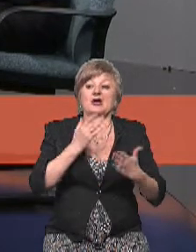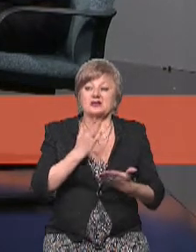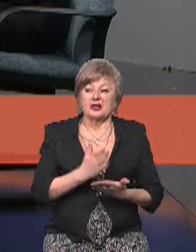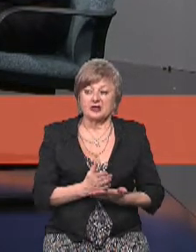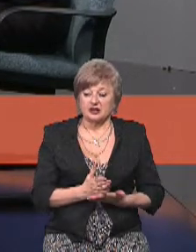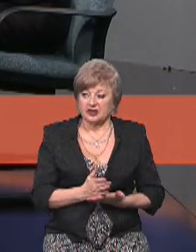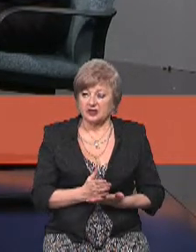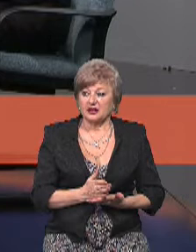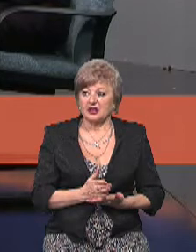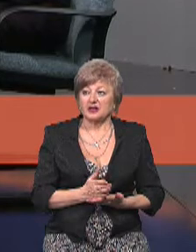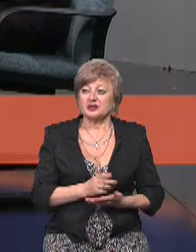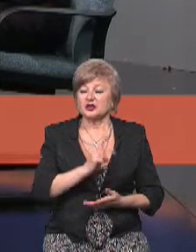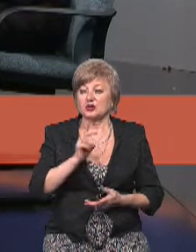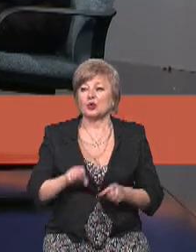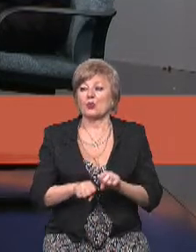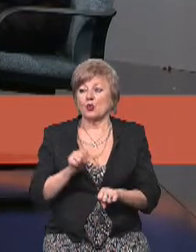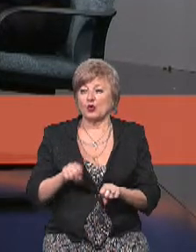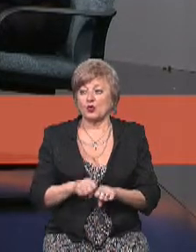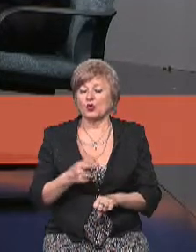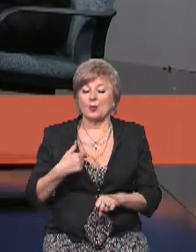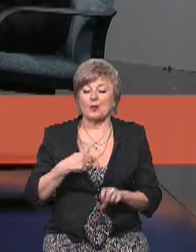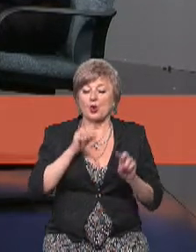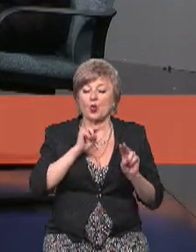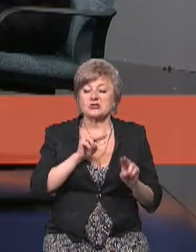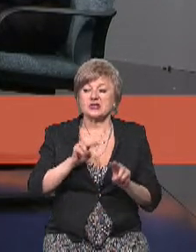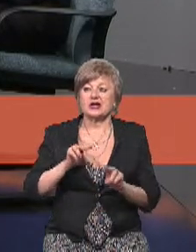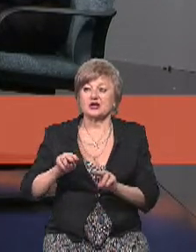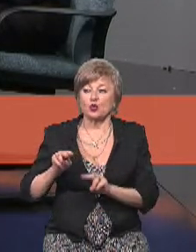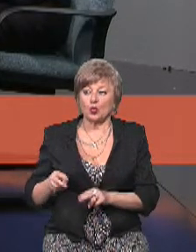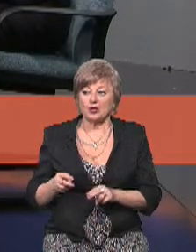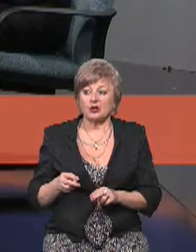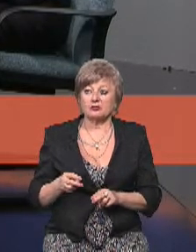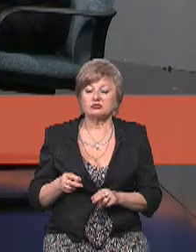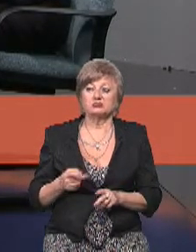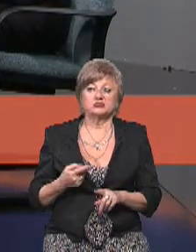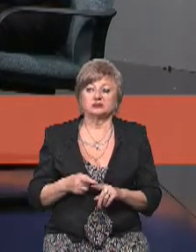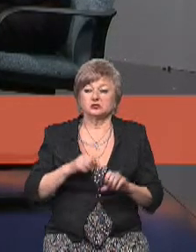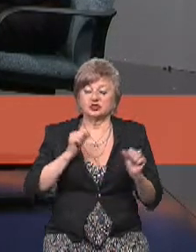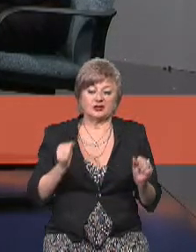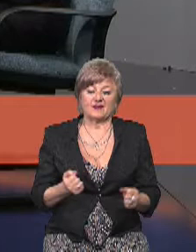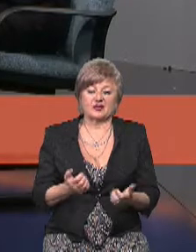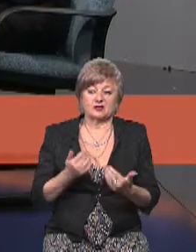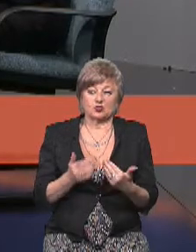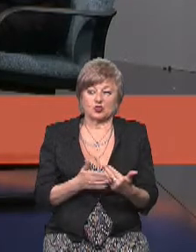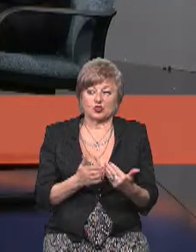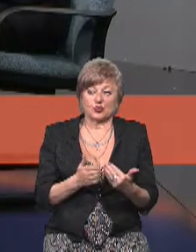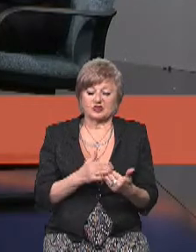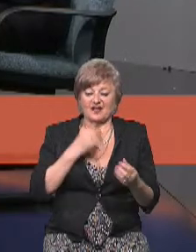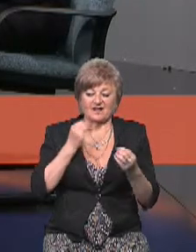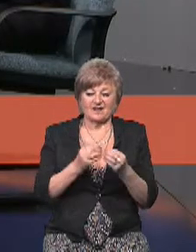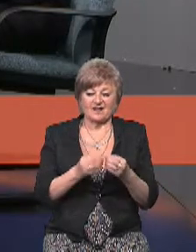база порушників у нас є, ми відслідковуємо, тому що неможливо притягнути за одне і те ж